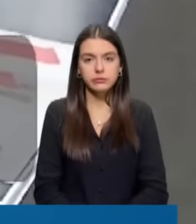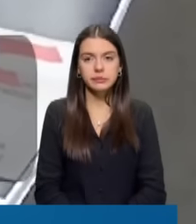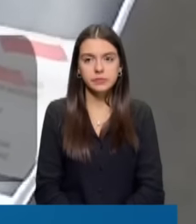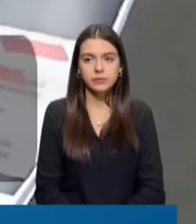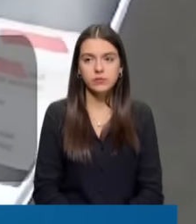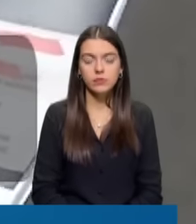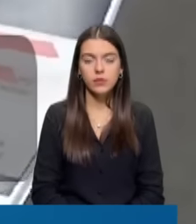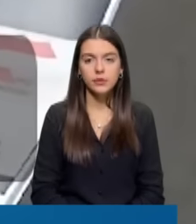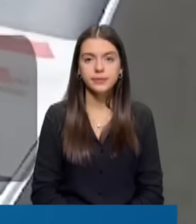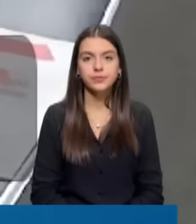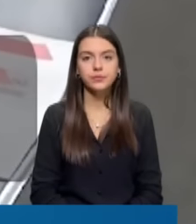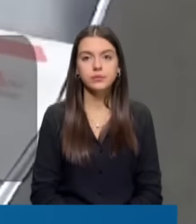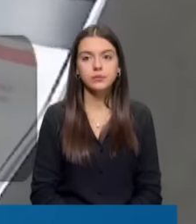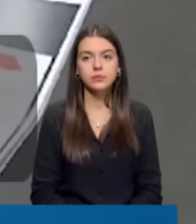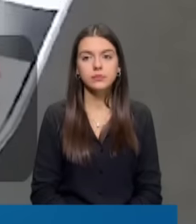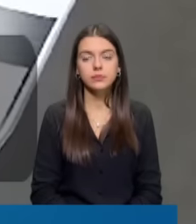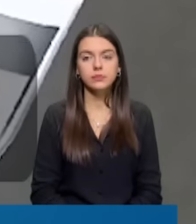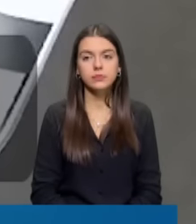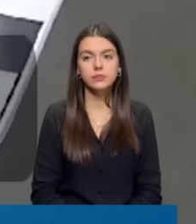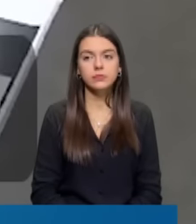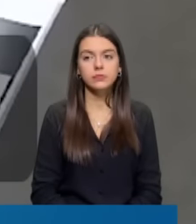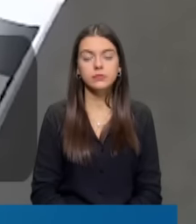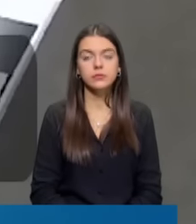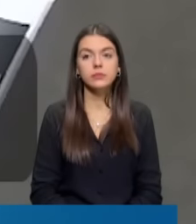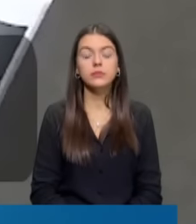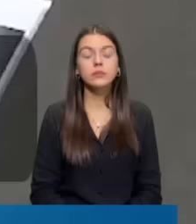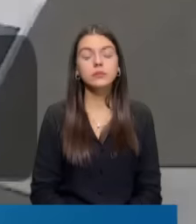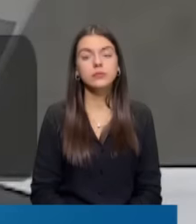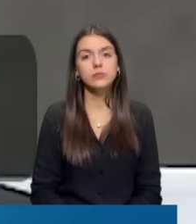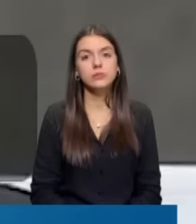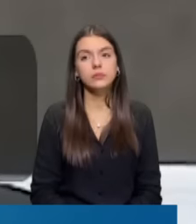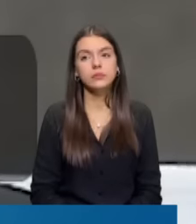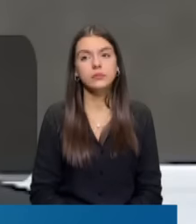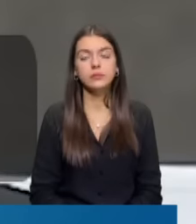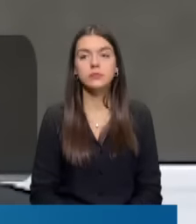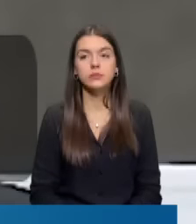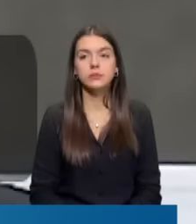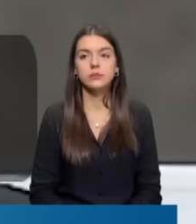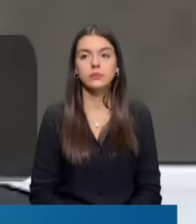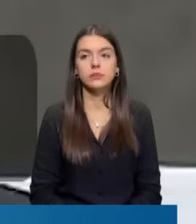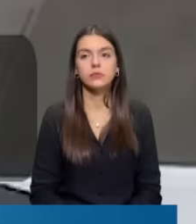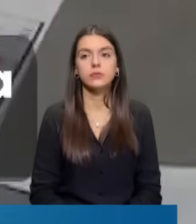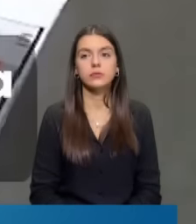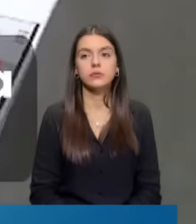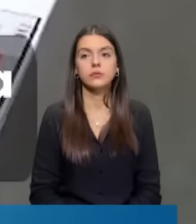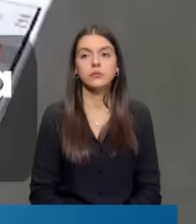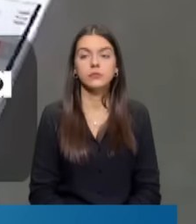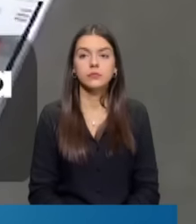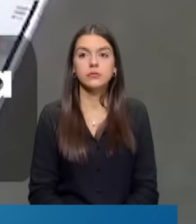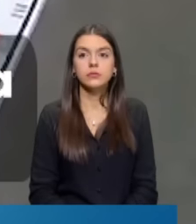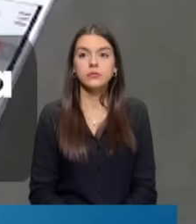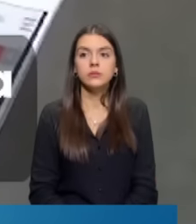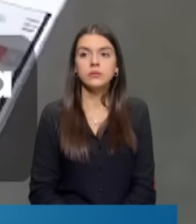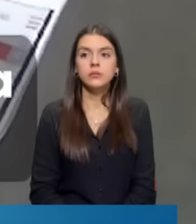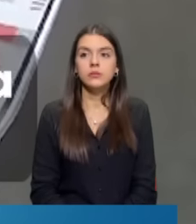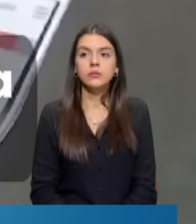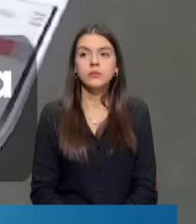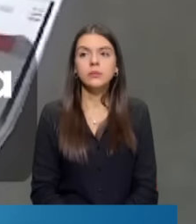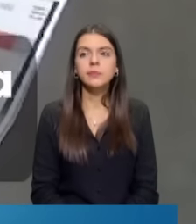sınavda 90 alarak başarılı olmuş ancak açıklamada başarısızsınız denmiş. Branşı Yazı İşleri